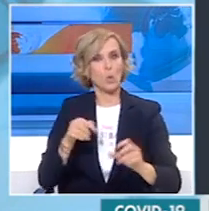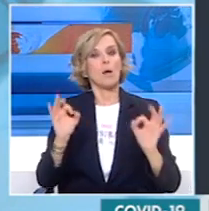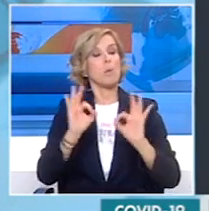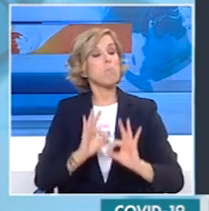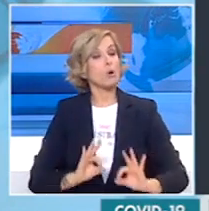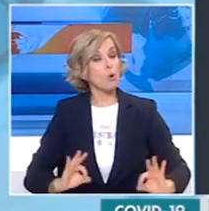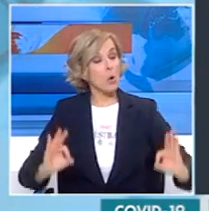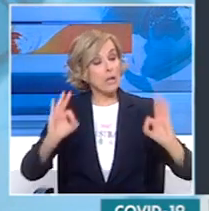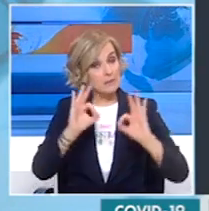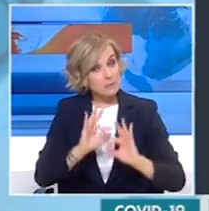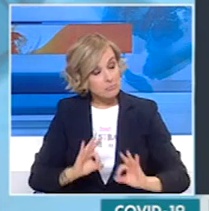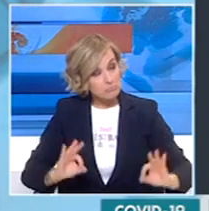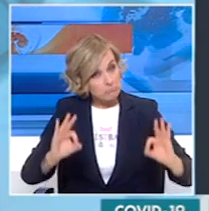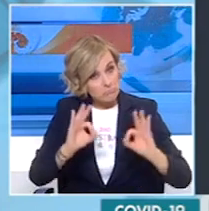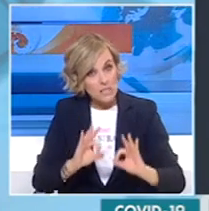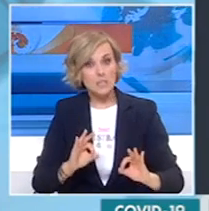προετοιμασία και